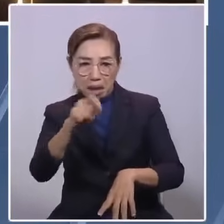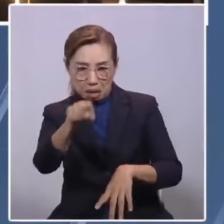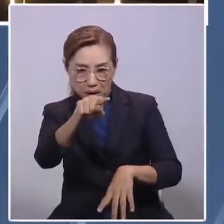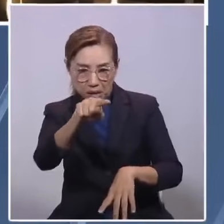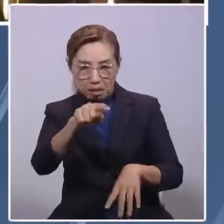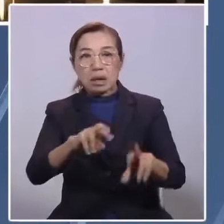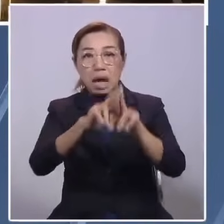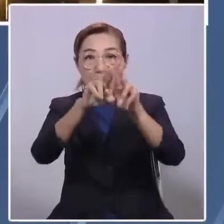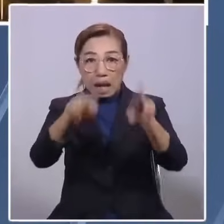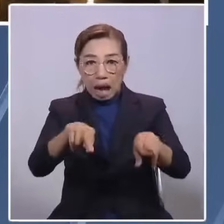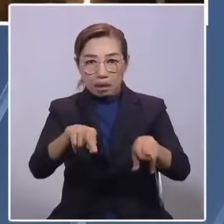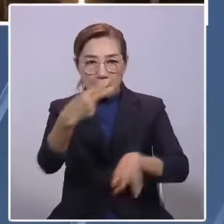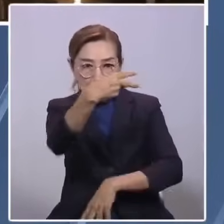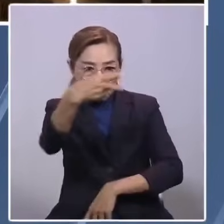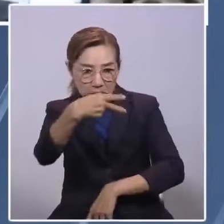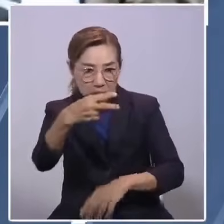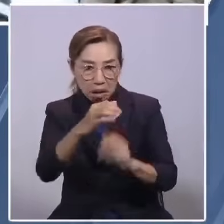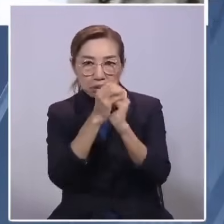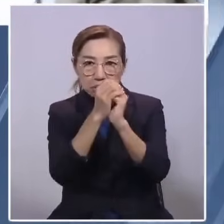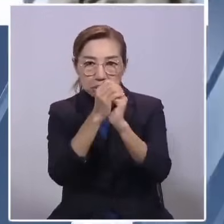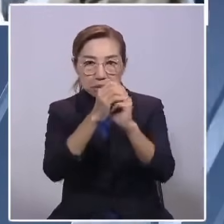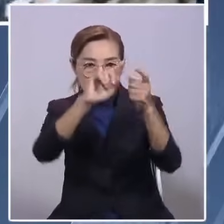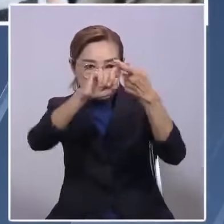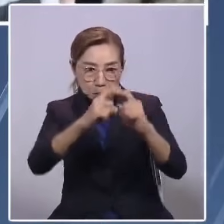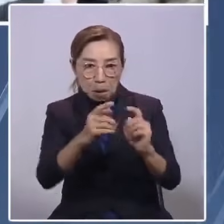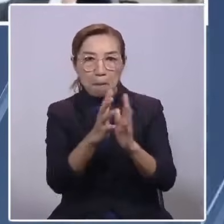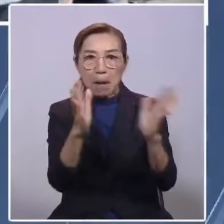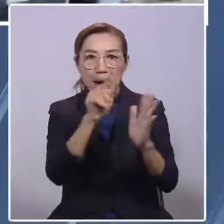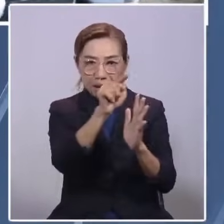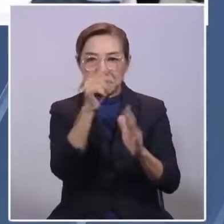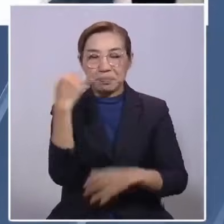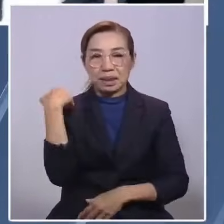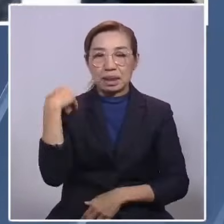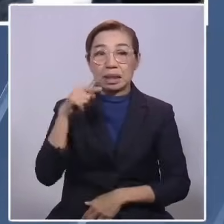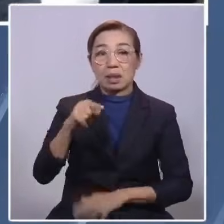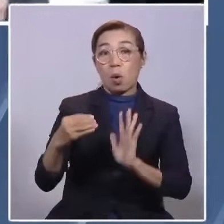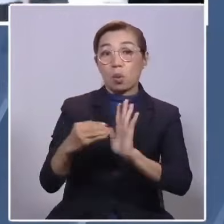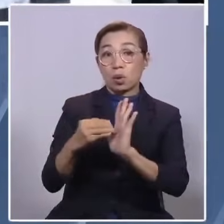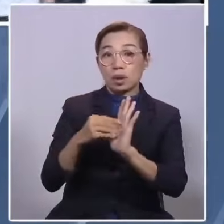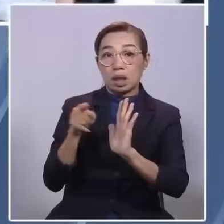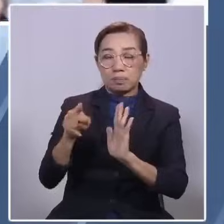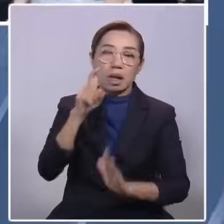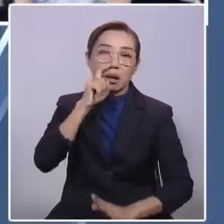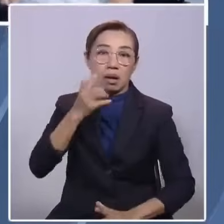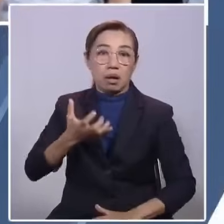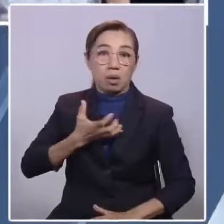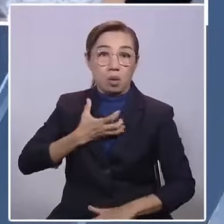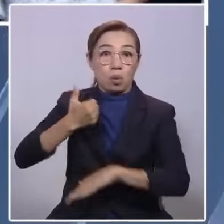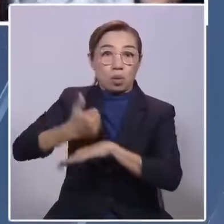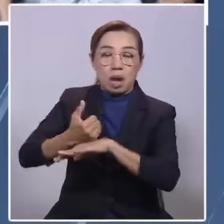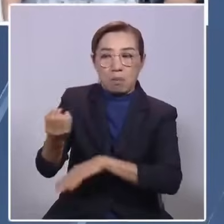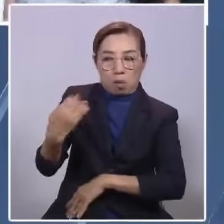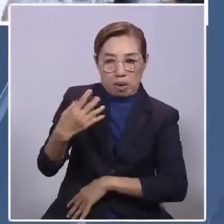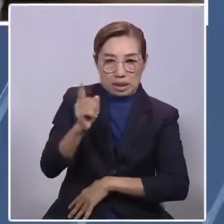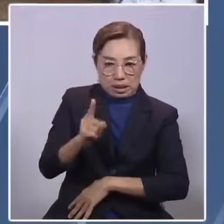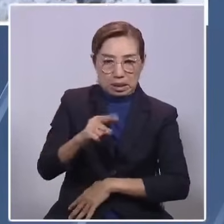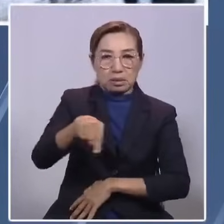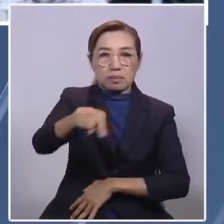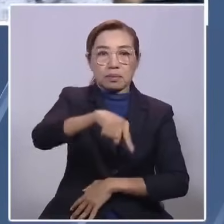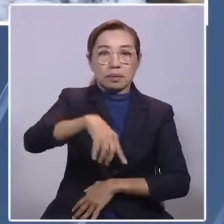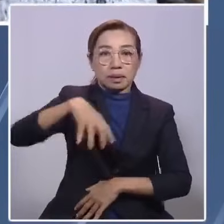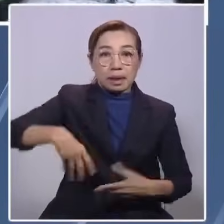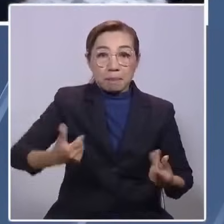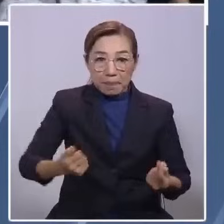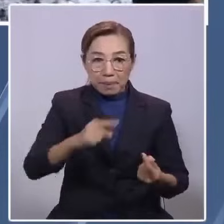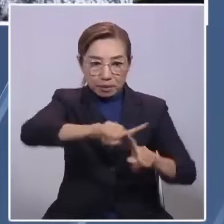มากอ่าเยอะมากเลยนะครับซึ่งในพื้นที่กรุงเทพมหานครนะครับตามข้อมูลของท่านผู้ว่าชาติชาติเนี่ยบอกว่าก็จะมีร้านค้าที่ได้